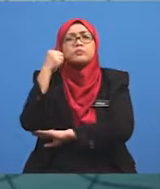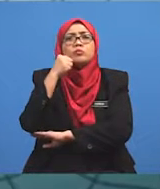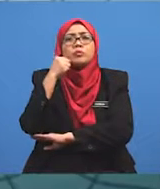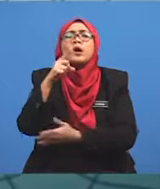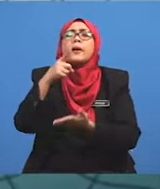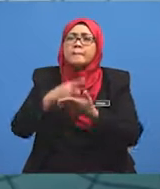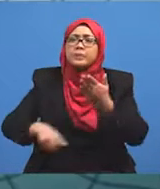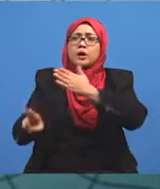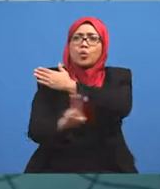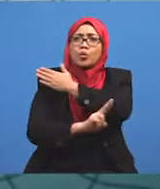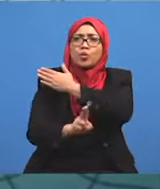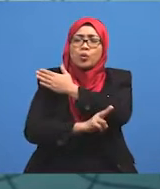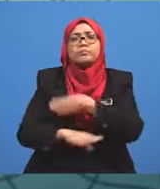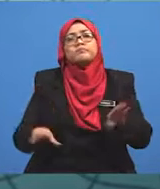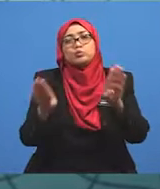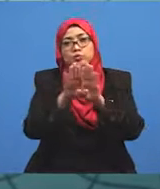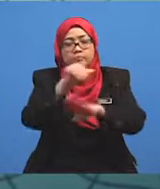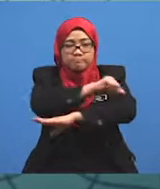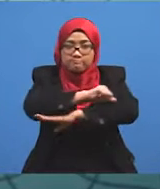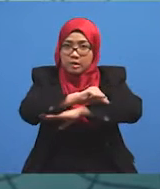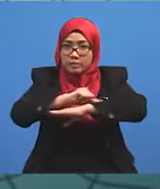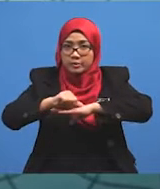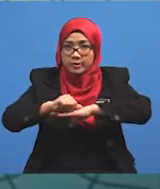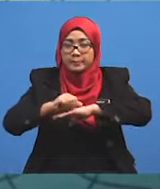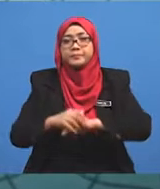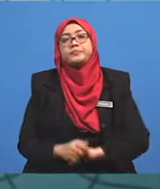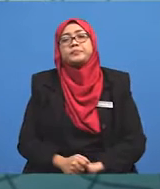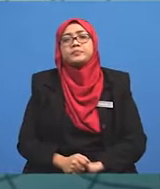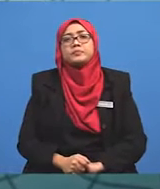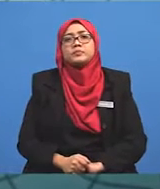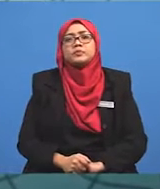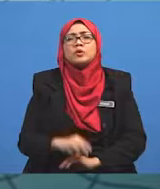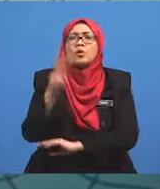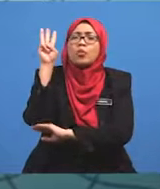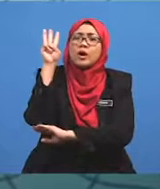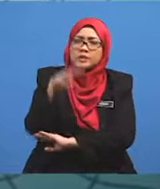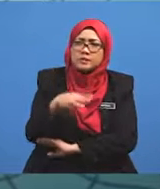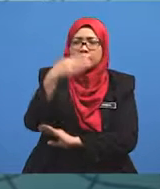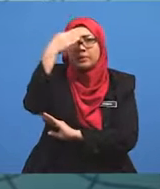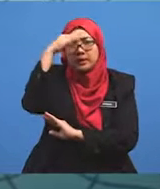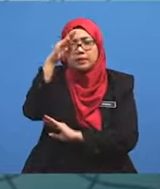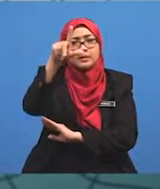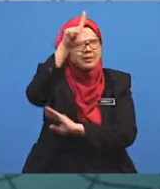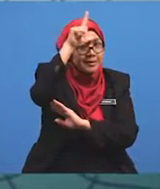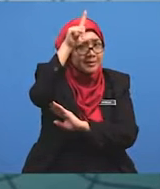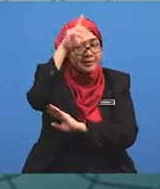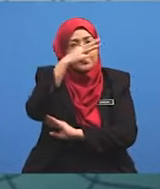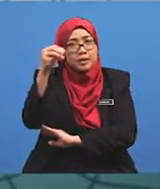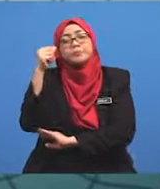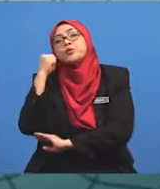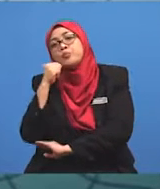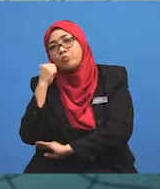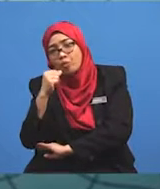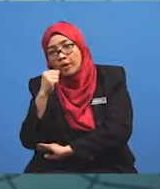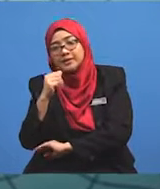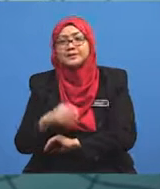Apakah hukum menutup aurat, murid-murid? Hukum menutup aurat ialah wajib bagi lelaki dan perempuan bagi